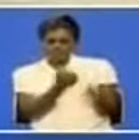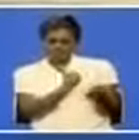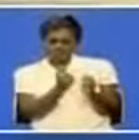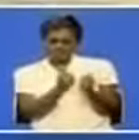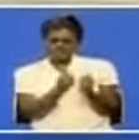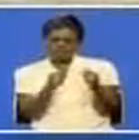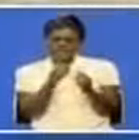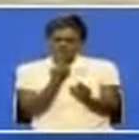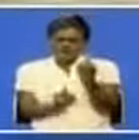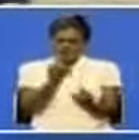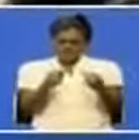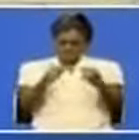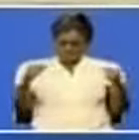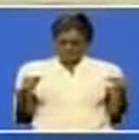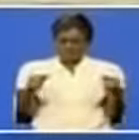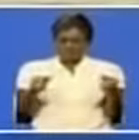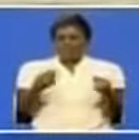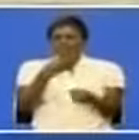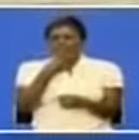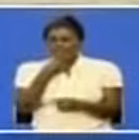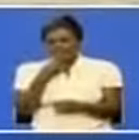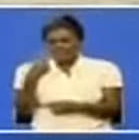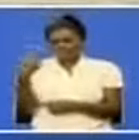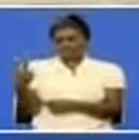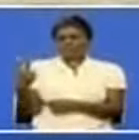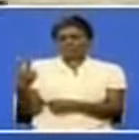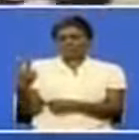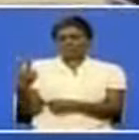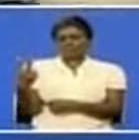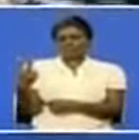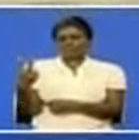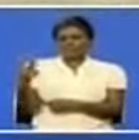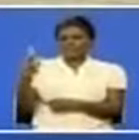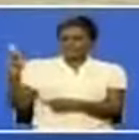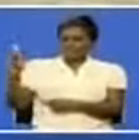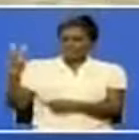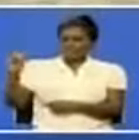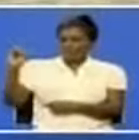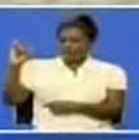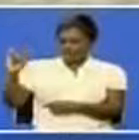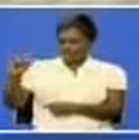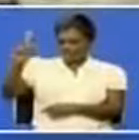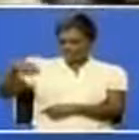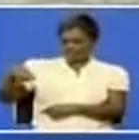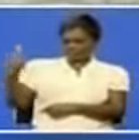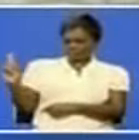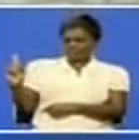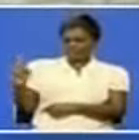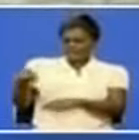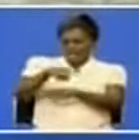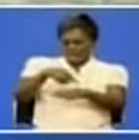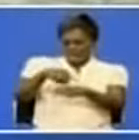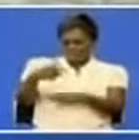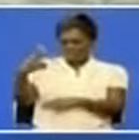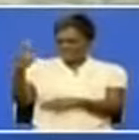mkali ulishuhudiwa baina ya Bernard Kipkemoi na Peter Kipkemei. Kipkemoi alishinda mbio hizo kwa muda wa